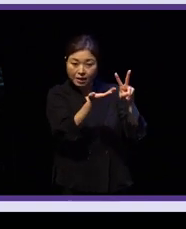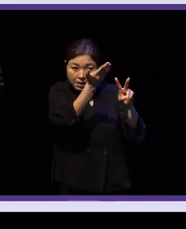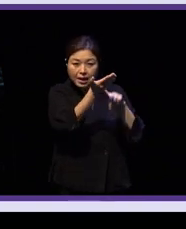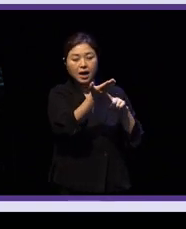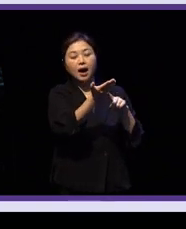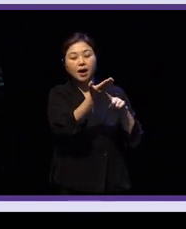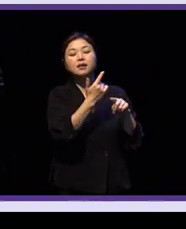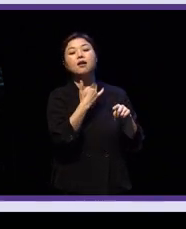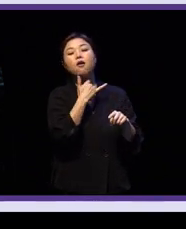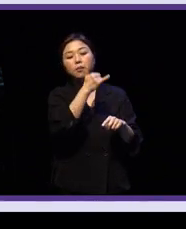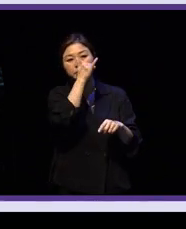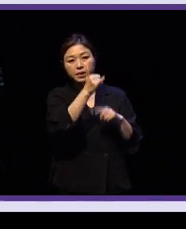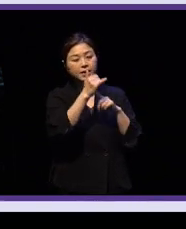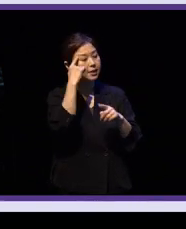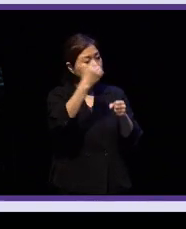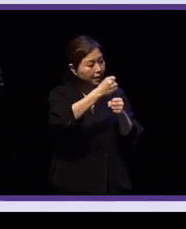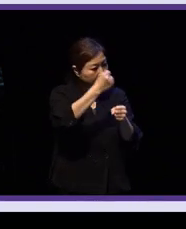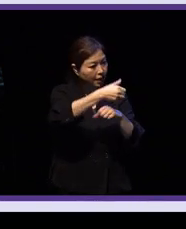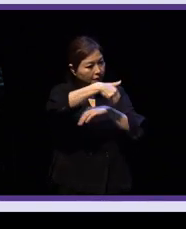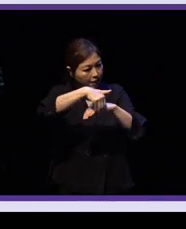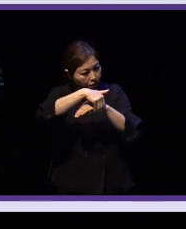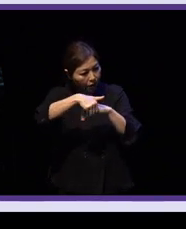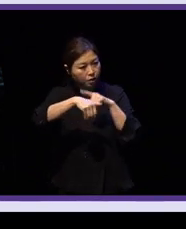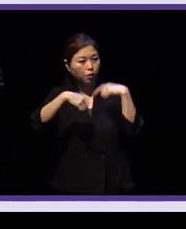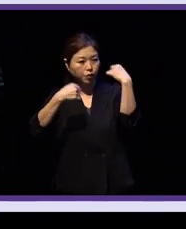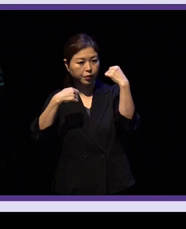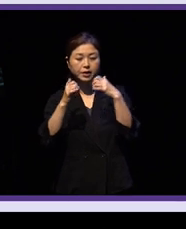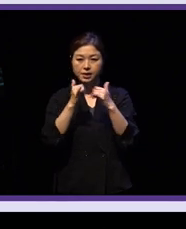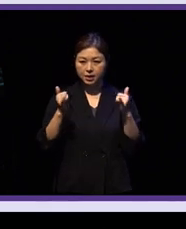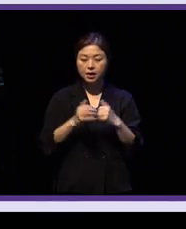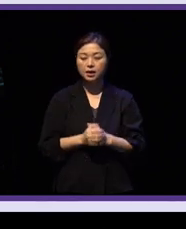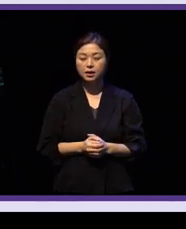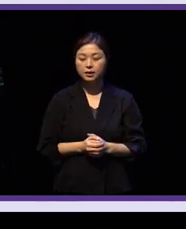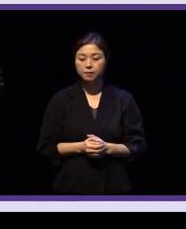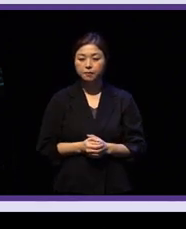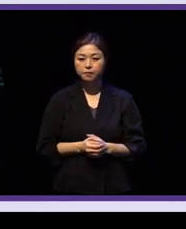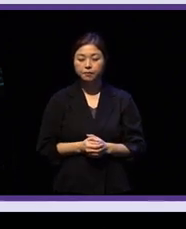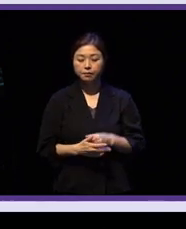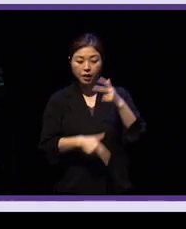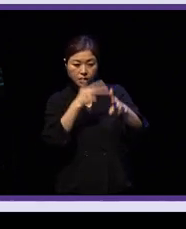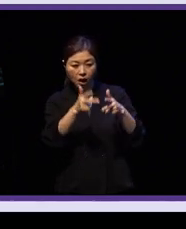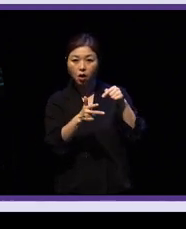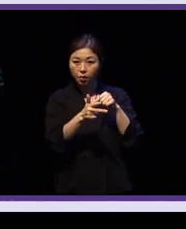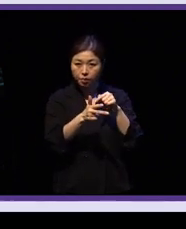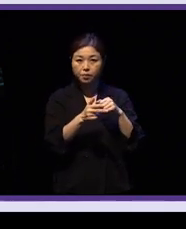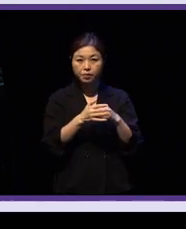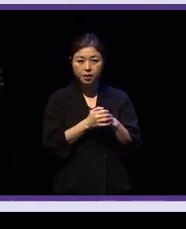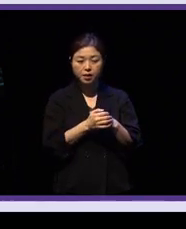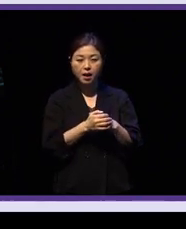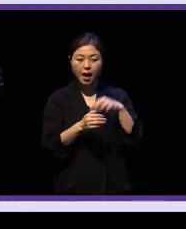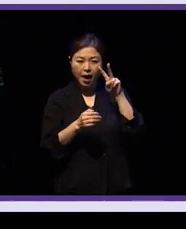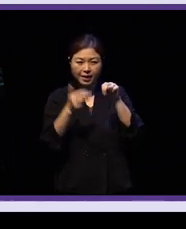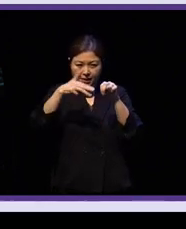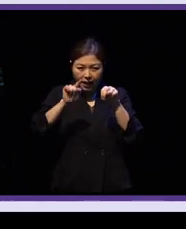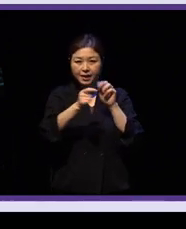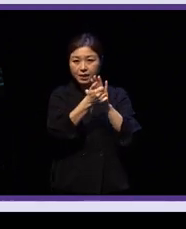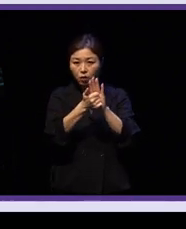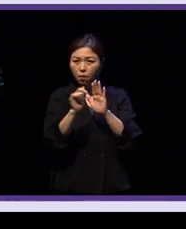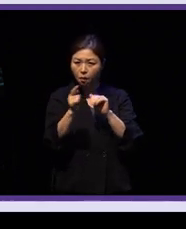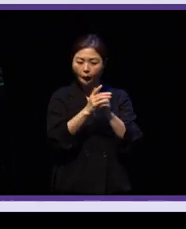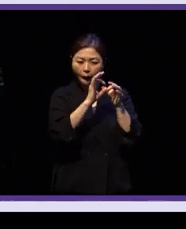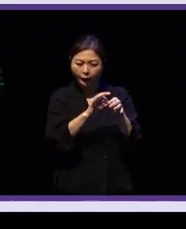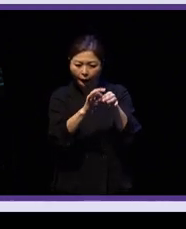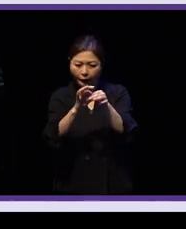보유한 창작자 기획자 실현자입니다 그리고 저희가이 사업을 n차 지원으로 바꾸면서 언제까지